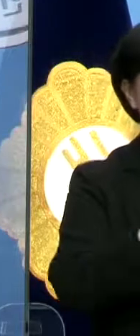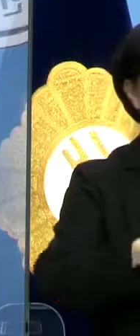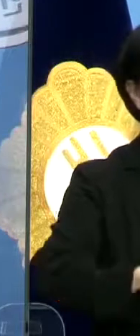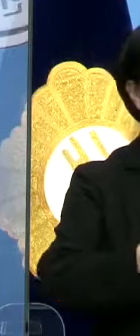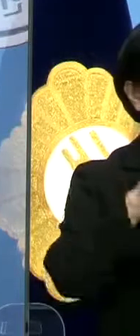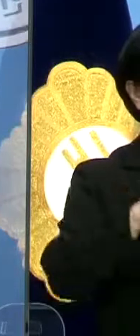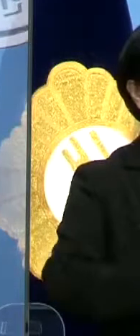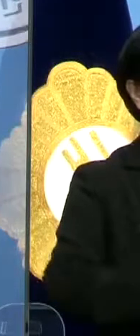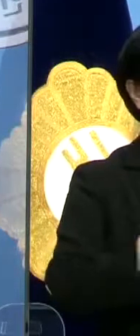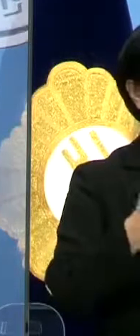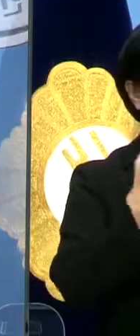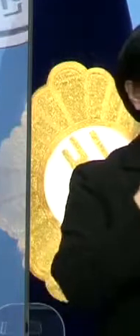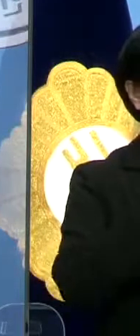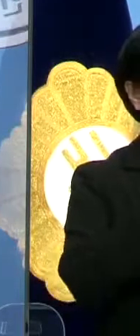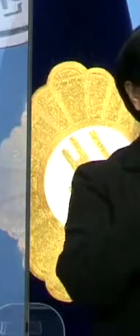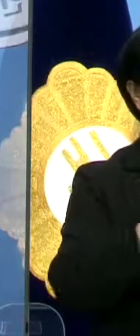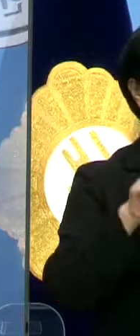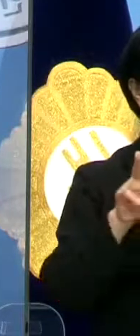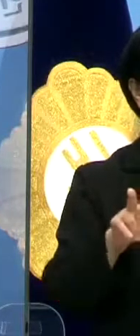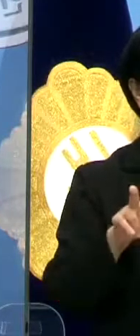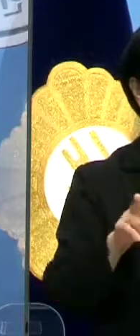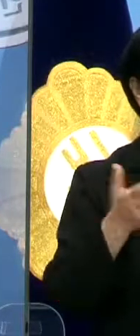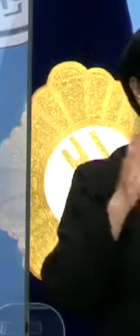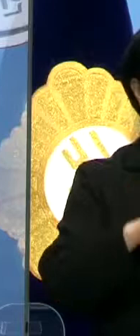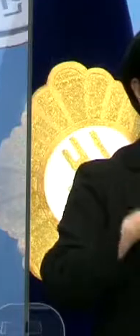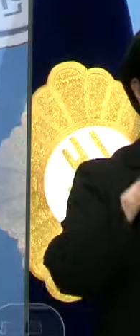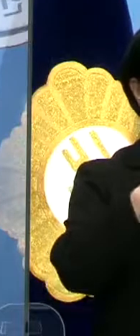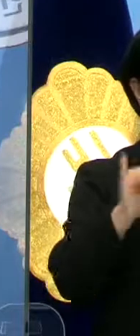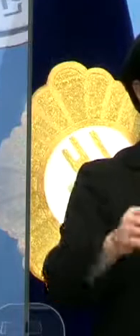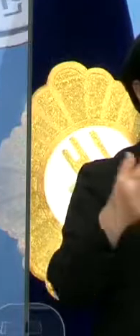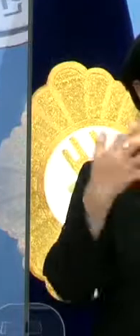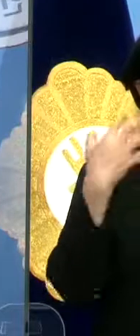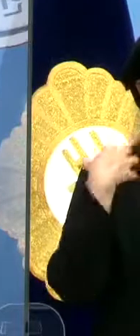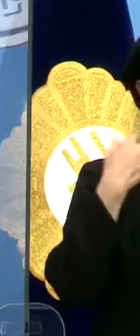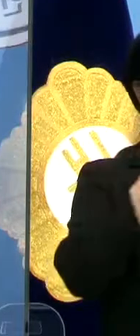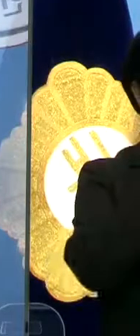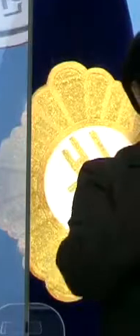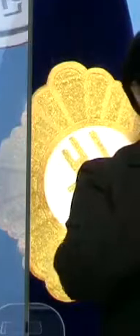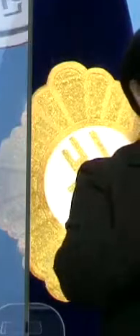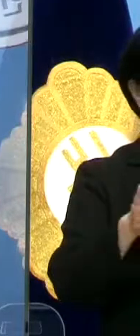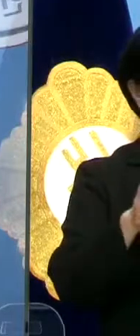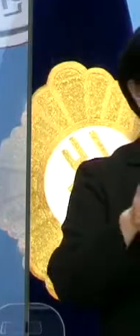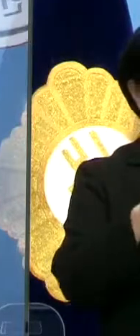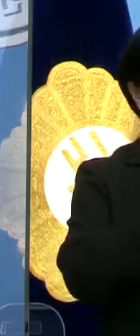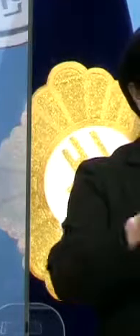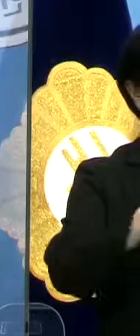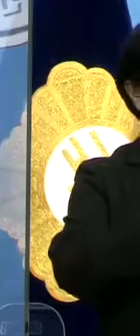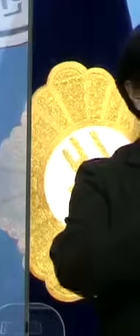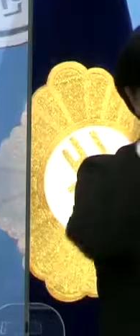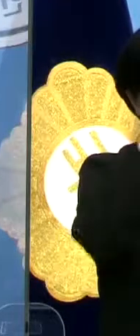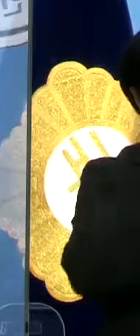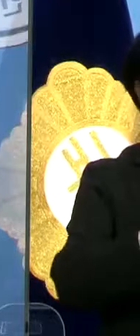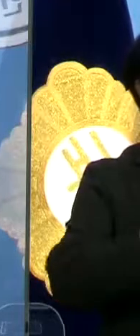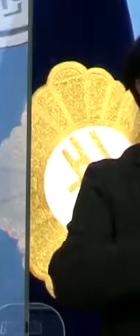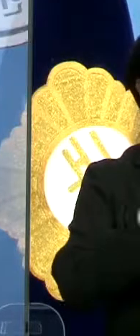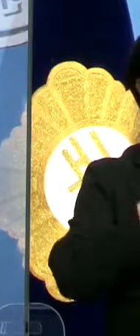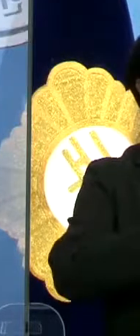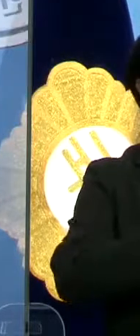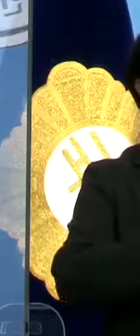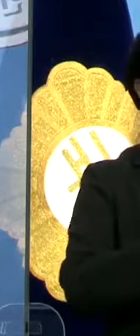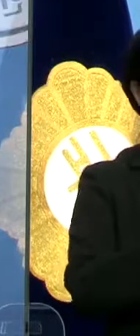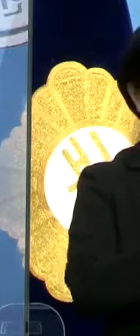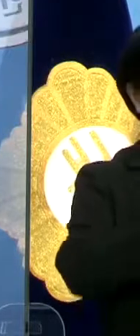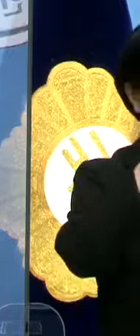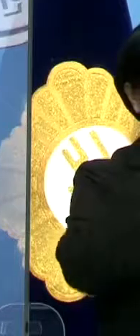행태 로 비판받아 왔다 지금이라도 주민들 앞에 책임있는 해명과 함께 사과할 것을 촉구한다 관악부